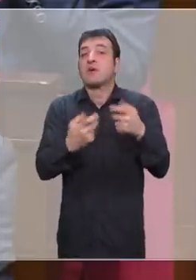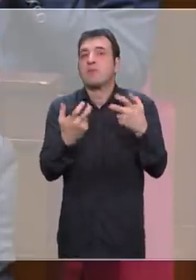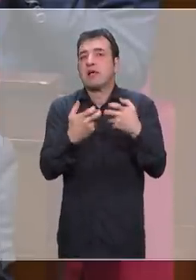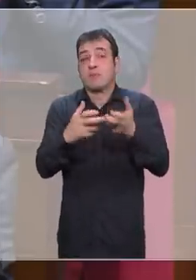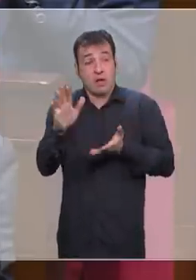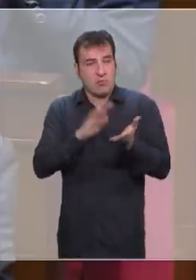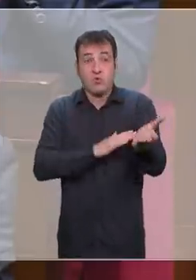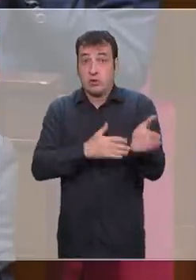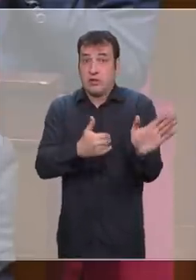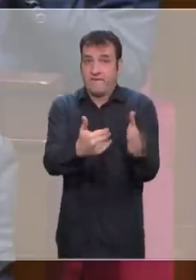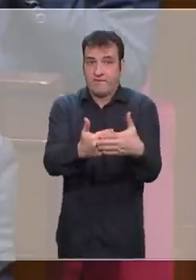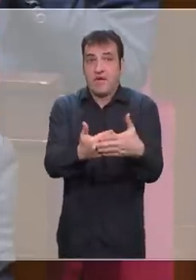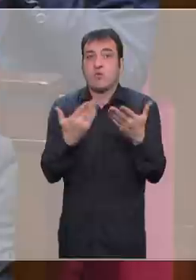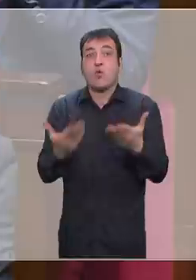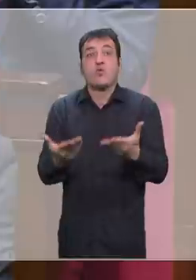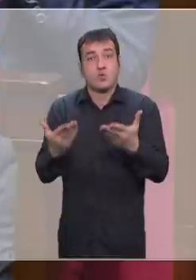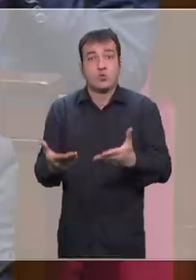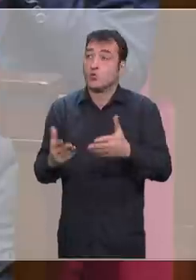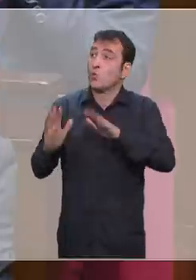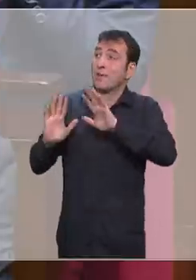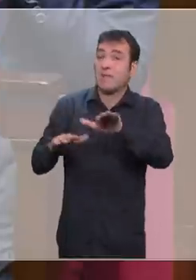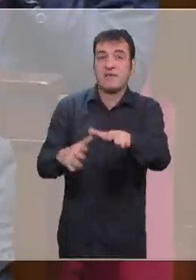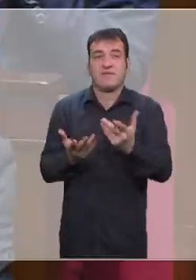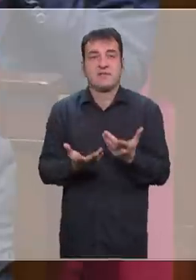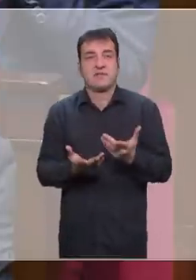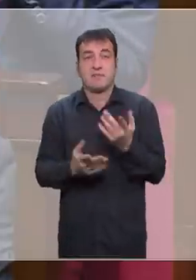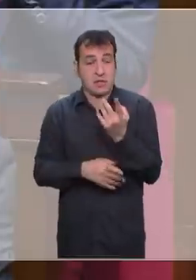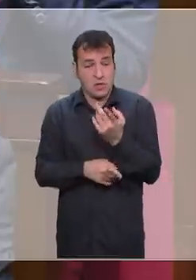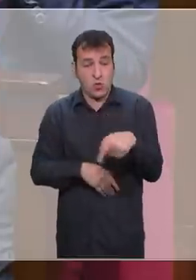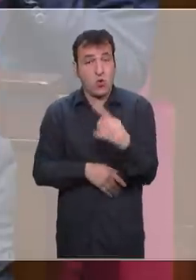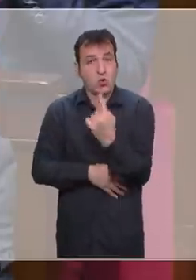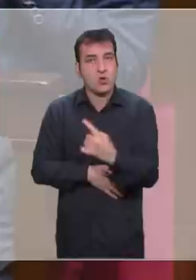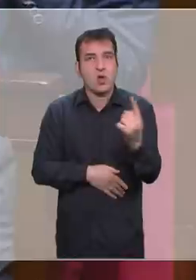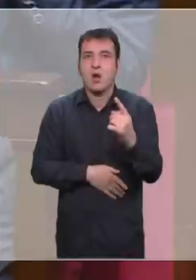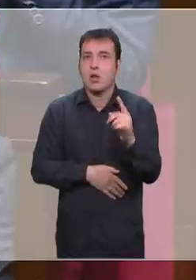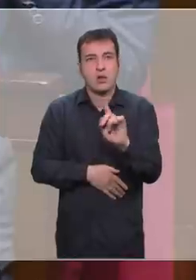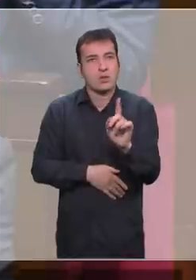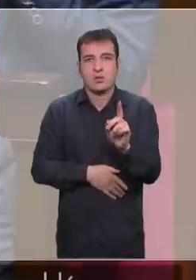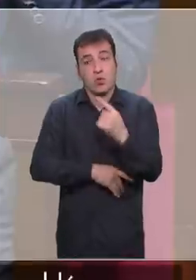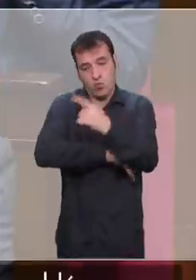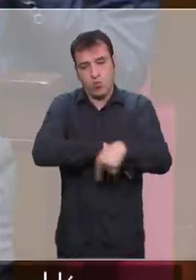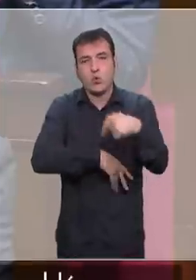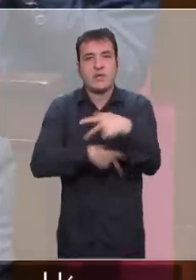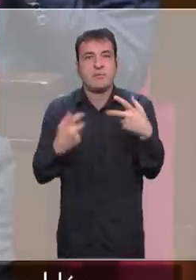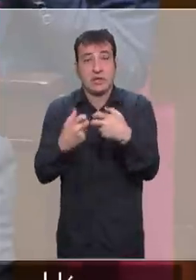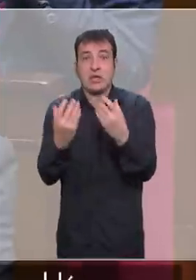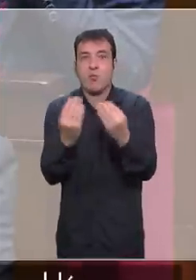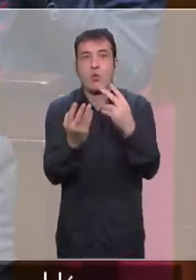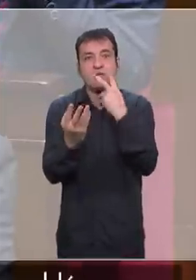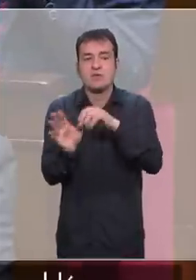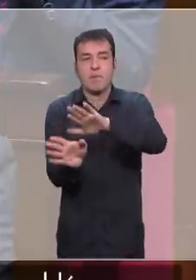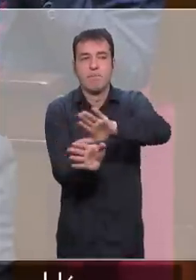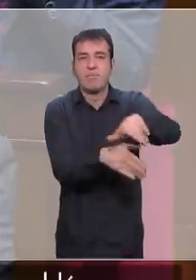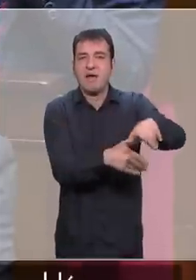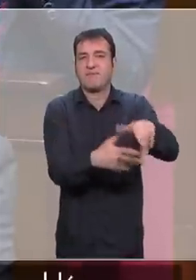manifestent aujourd'hui devant les palais Bourbon. Mais ce ne sont pas les seuls. Ce bouclier tarifaire laisse aussi de côté bon nombre de nos concitoyens, à commencer par